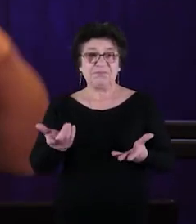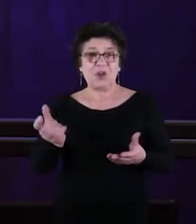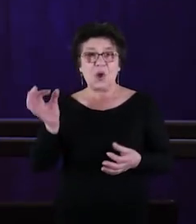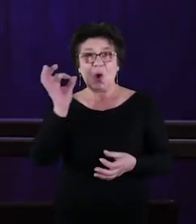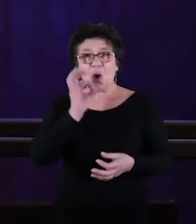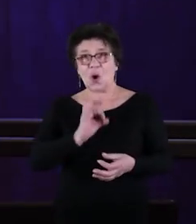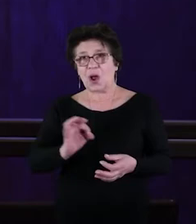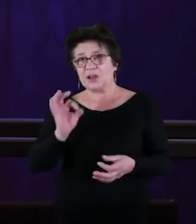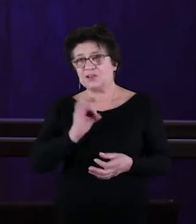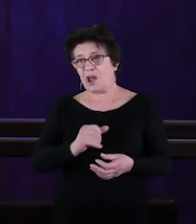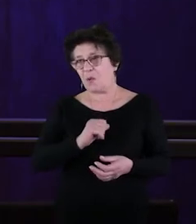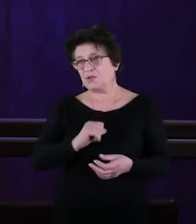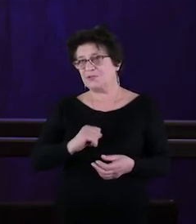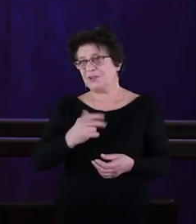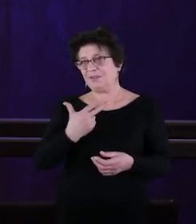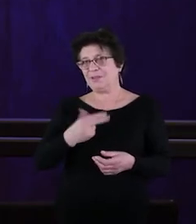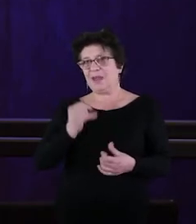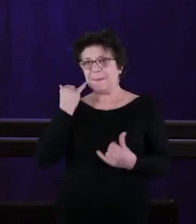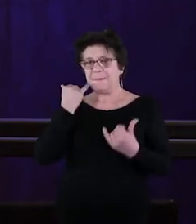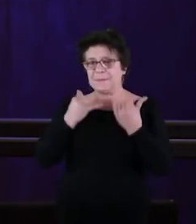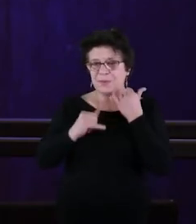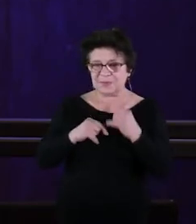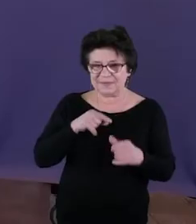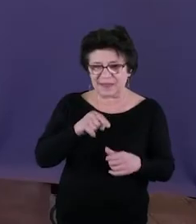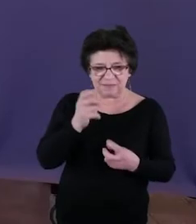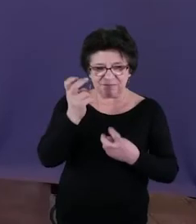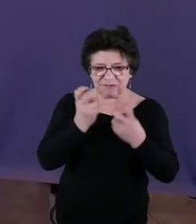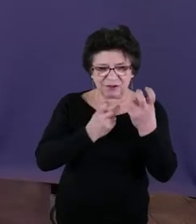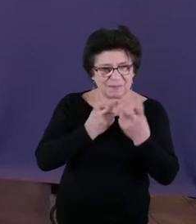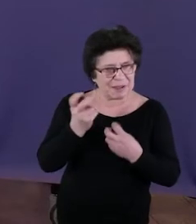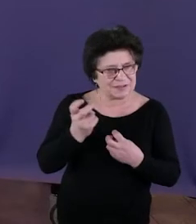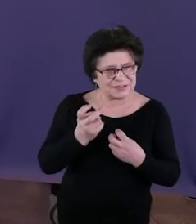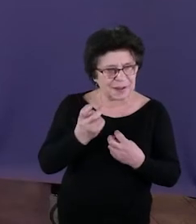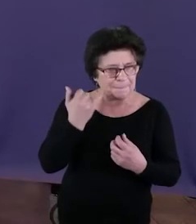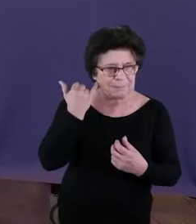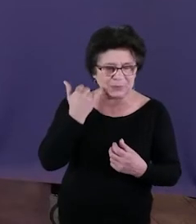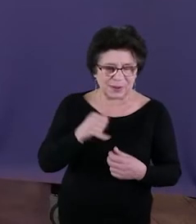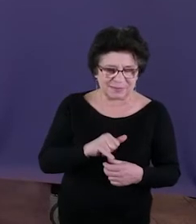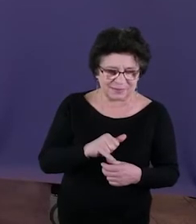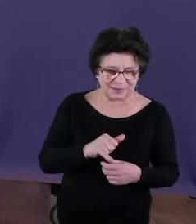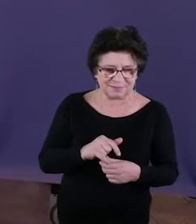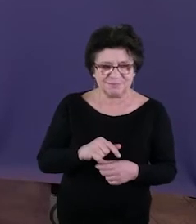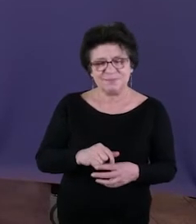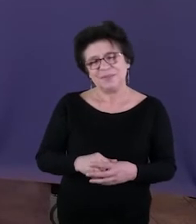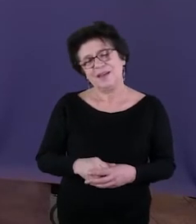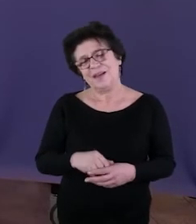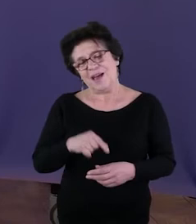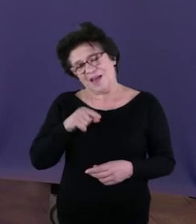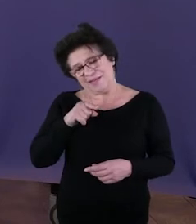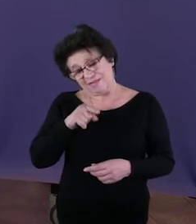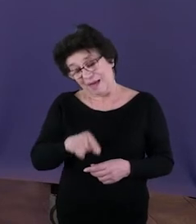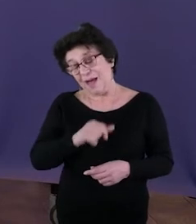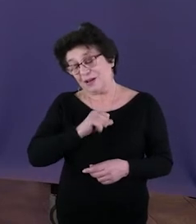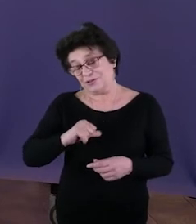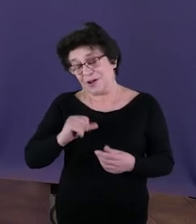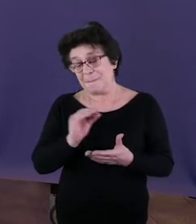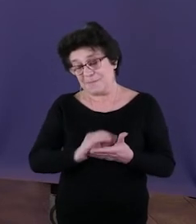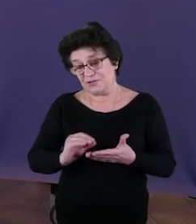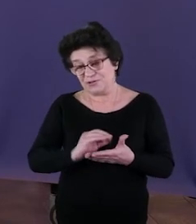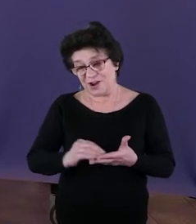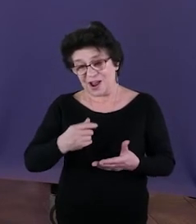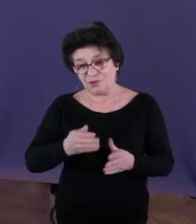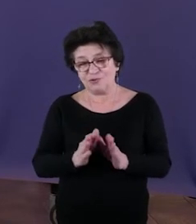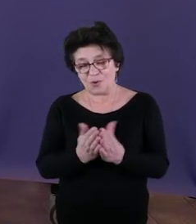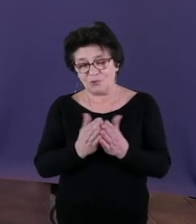jest wyprowadzenie z błędu ale farmacja była niepełna więc rozmawiając o właśnie o zagrożeniach wynikających też z informacji